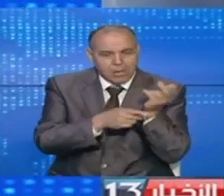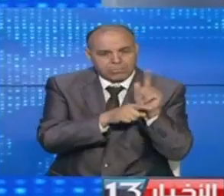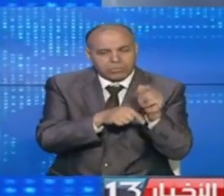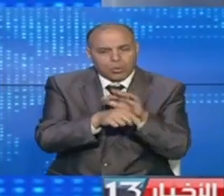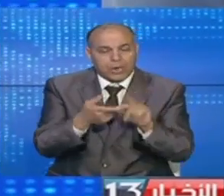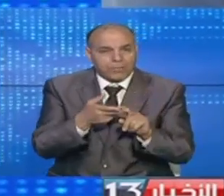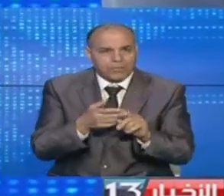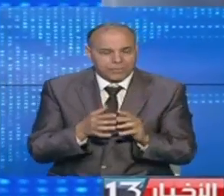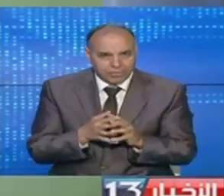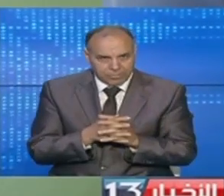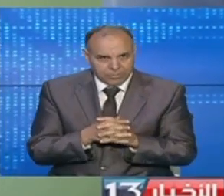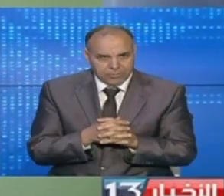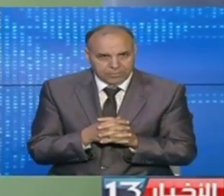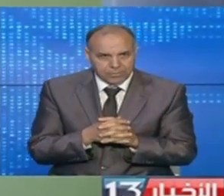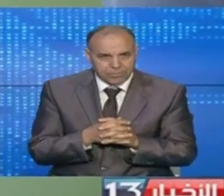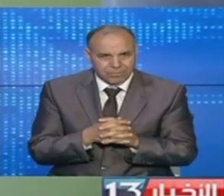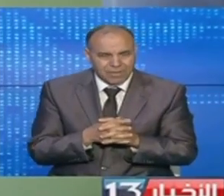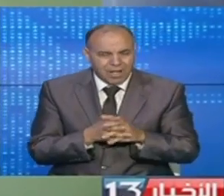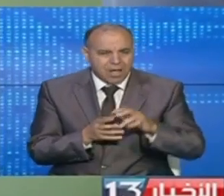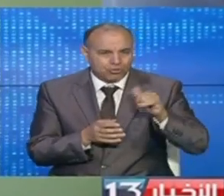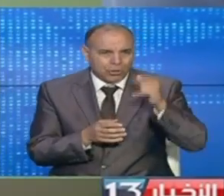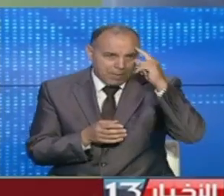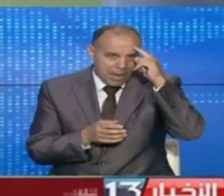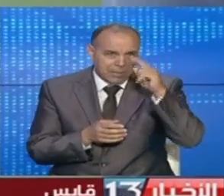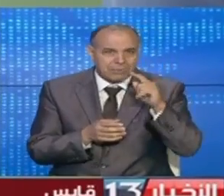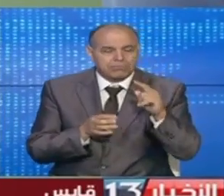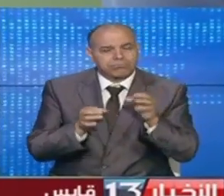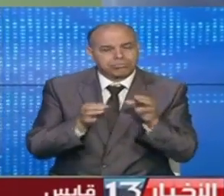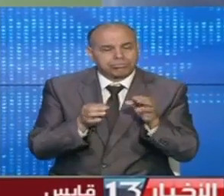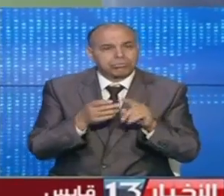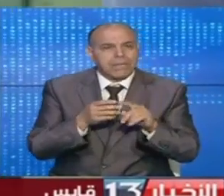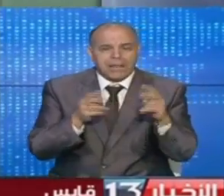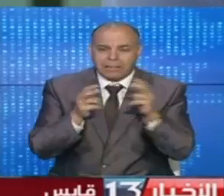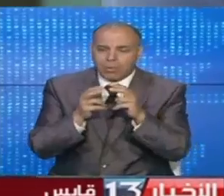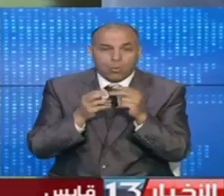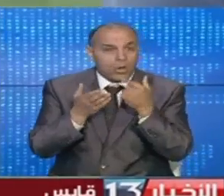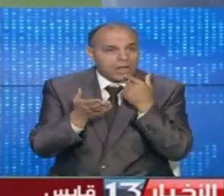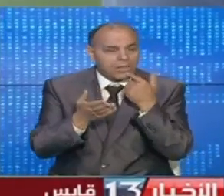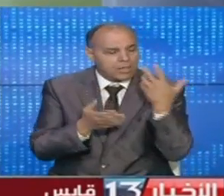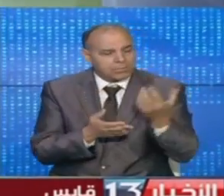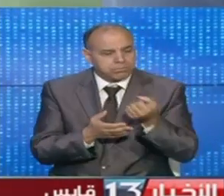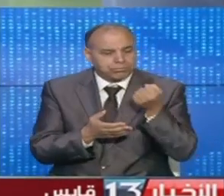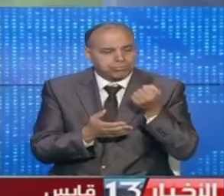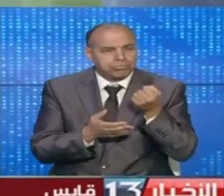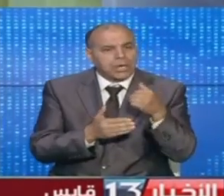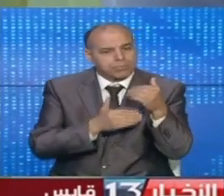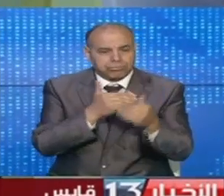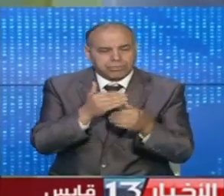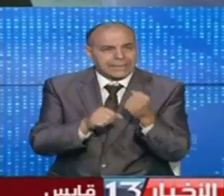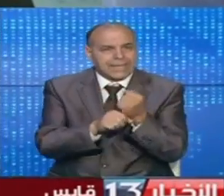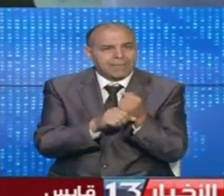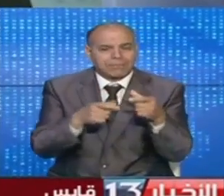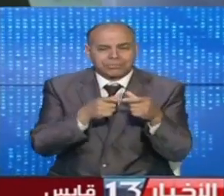من فيروس كورونا. جمال شلبي مهندس متخصص في الهندسة الكهربائية وصاحب مؤسسة ناشئة تعمل في